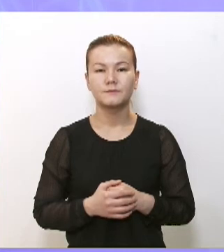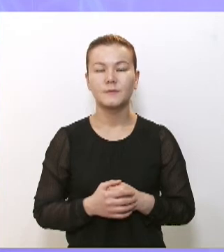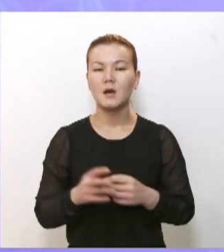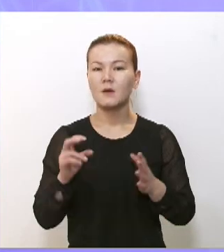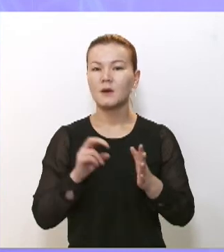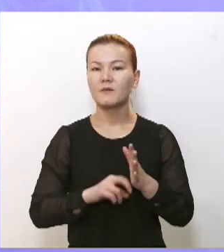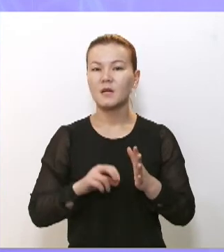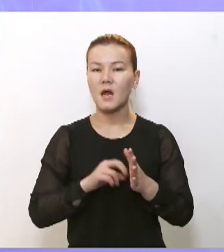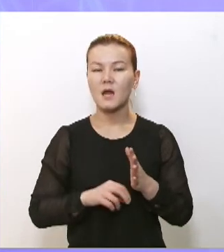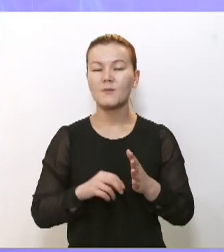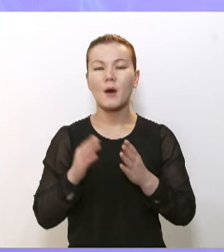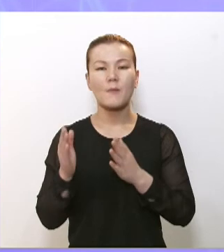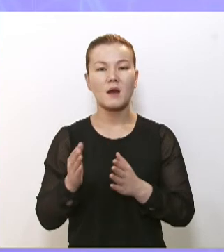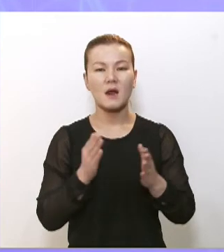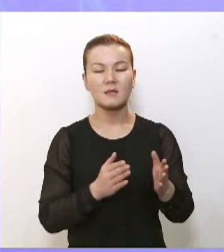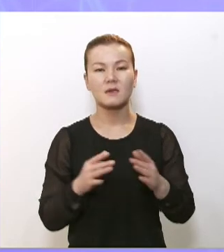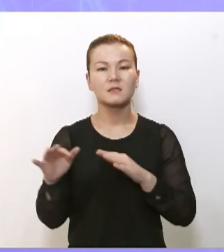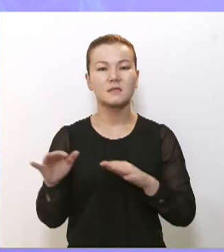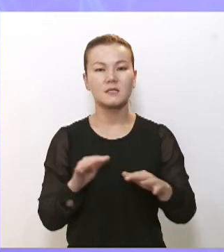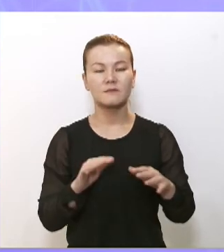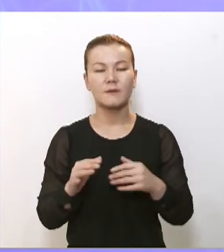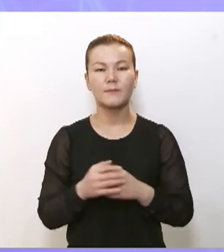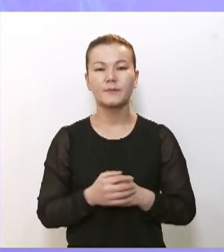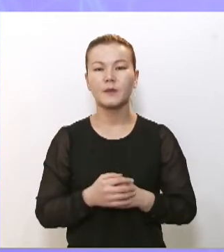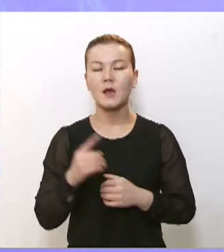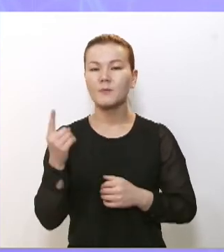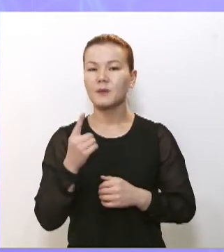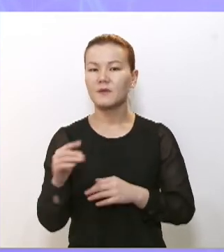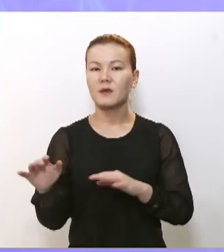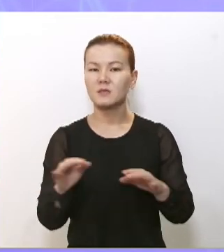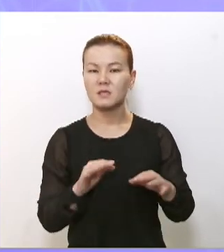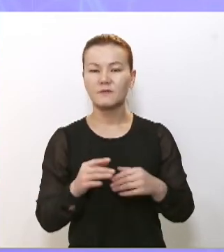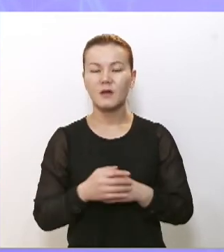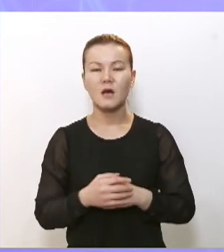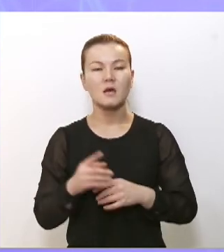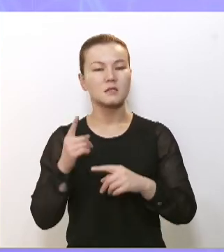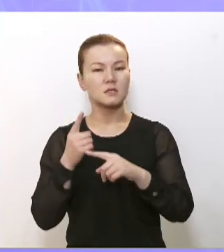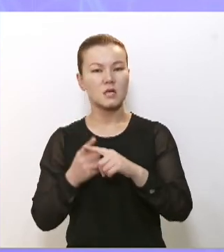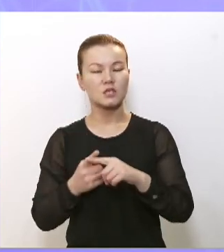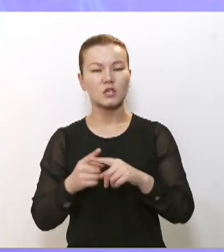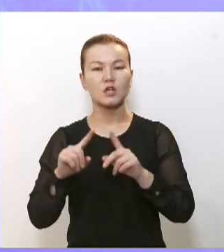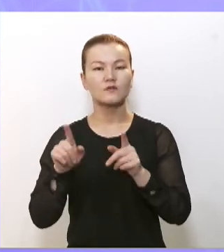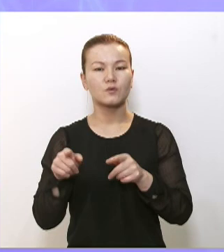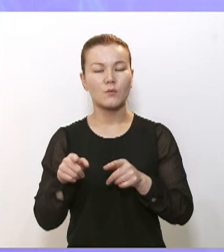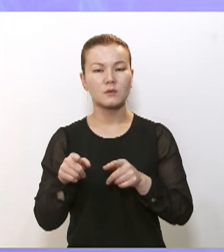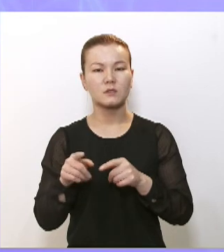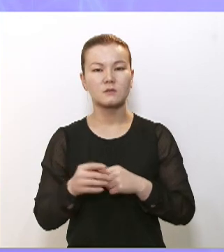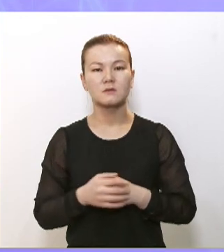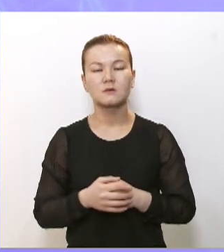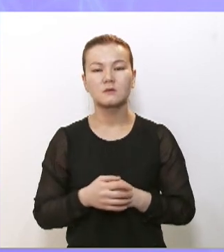проверяем порядок действия первое действие сложение в скобочках